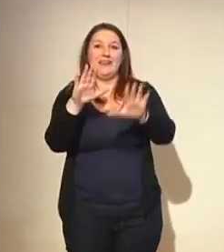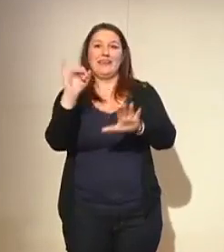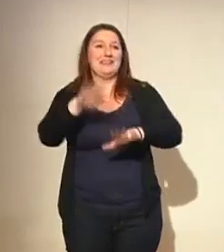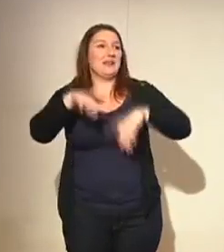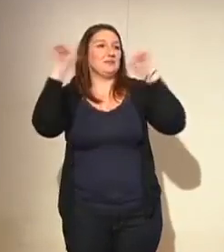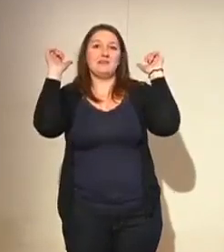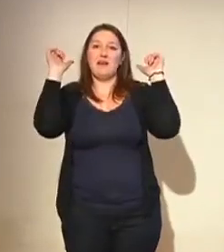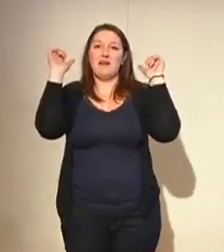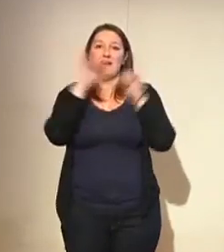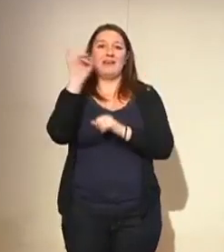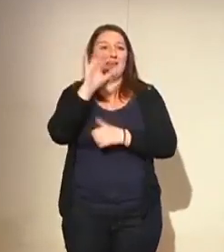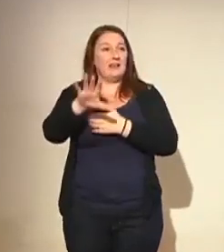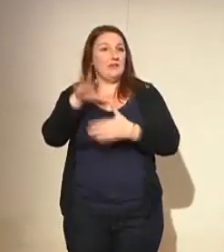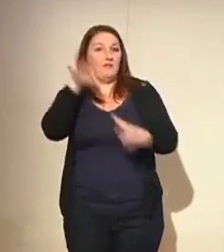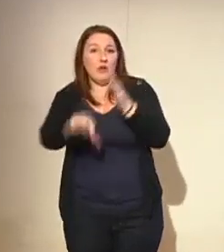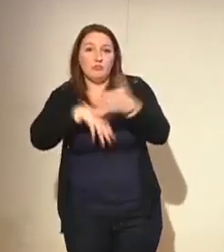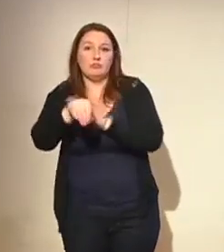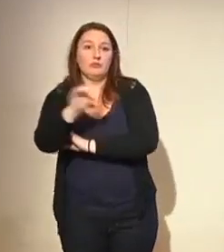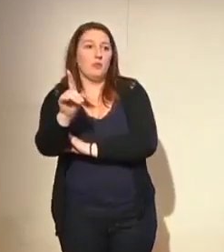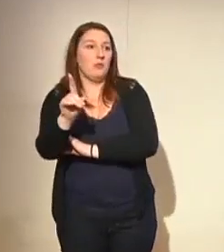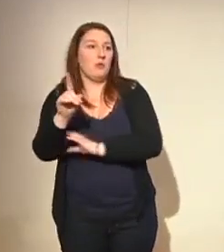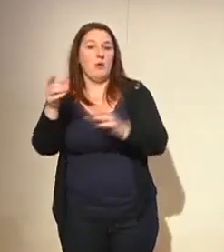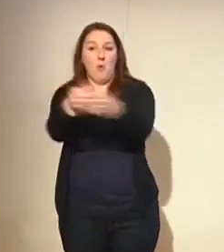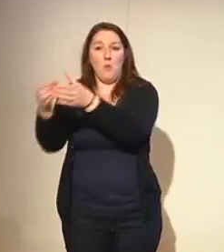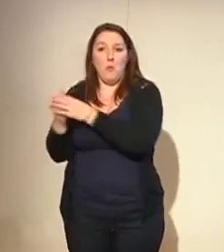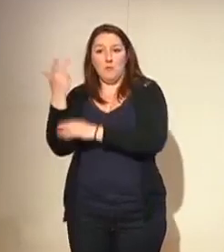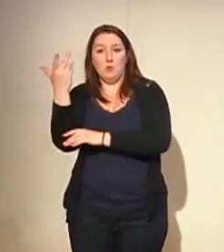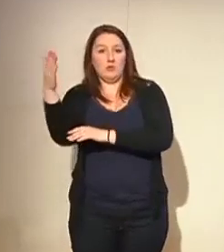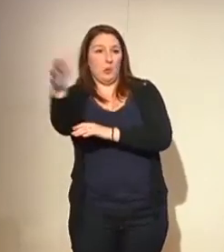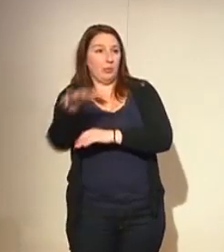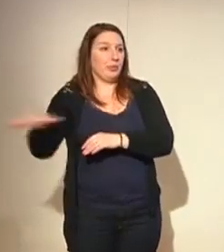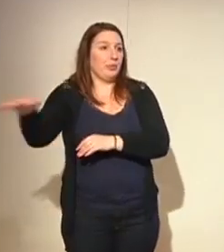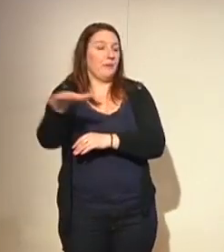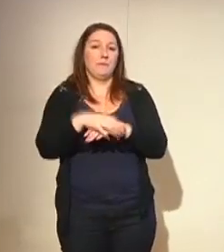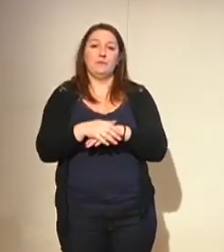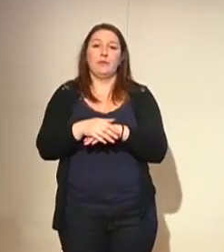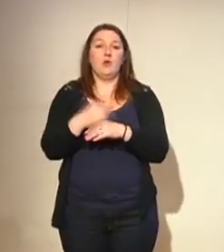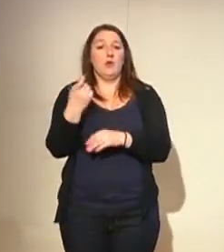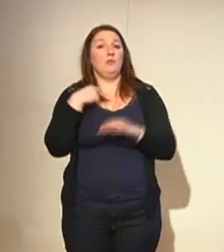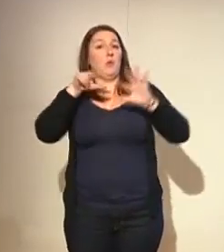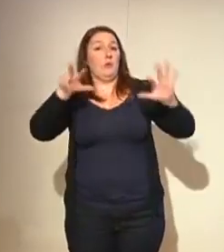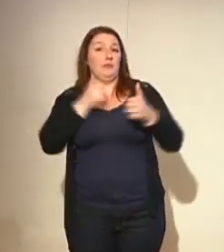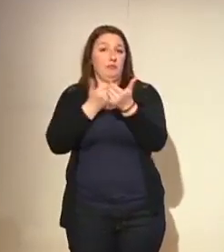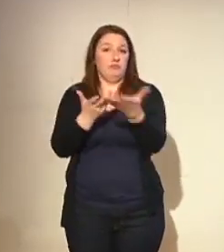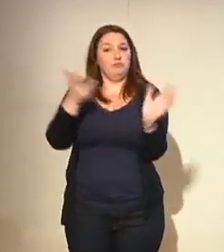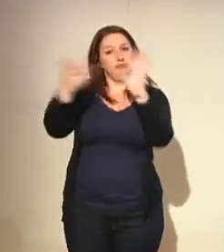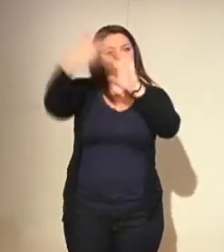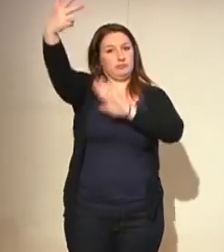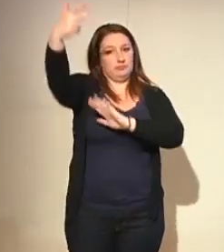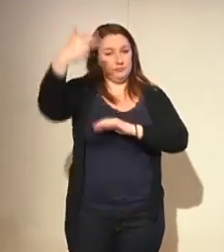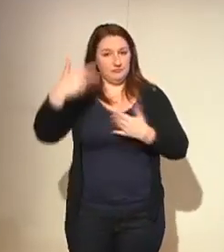s'abstient qui ne prend pas part au vote les trois autres groupes donc cette délibération numéro 8 est